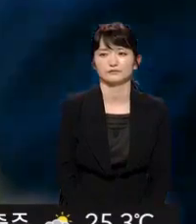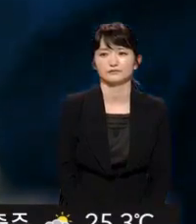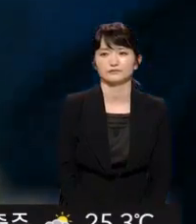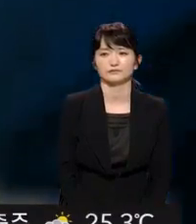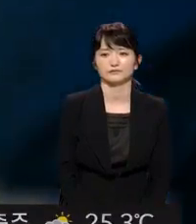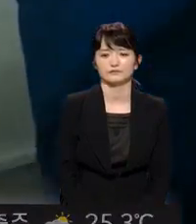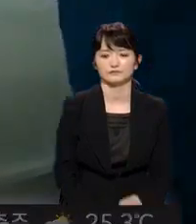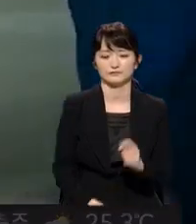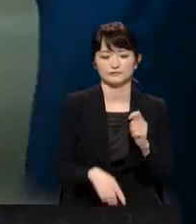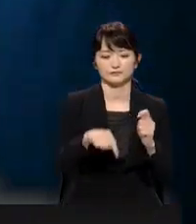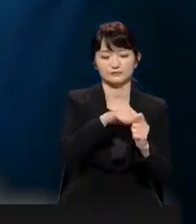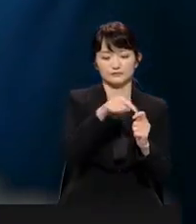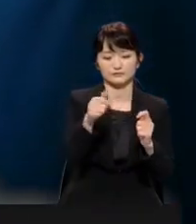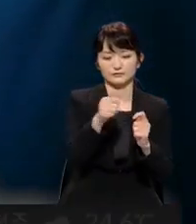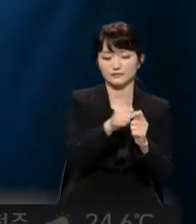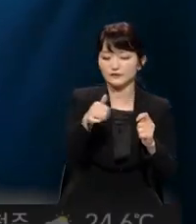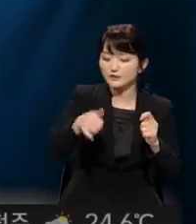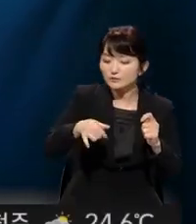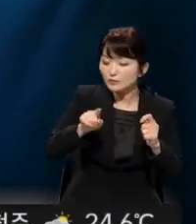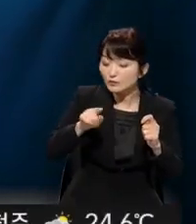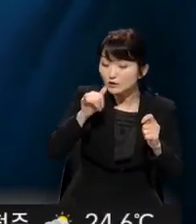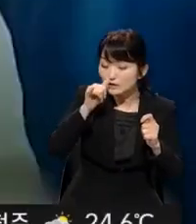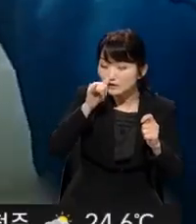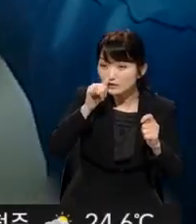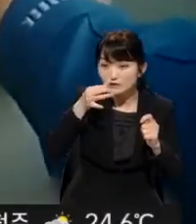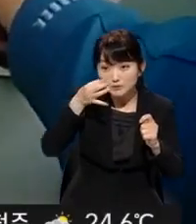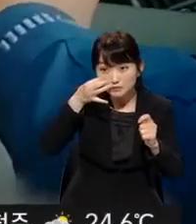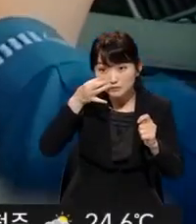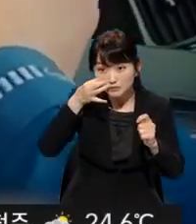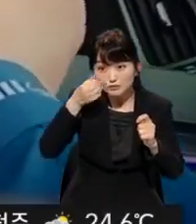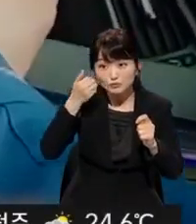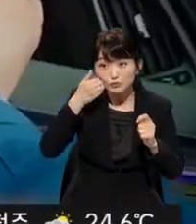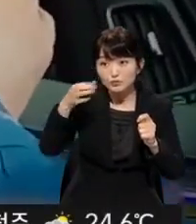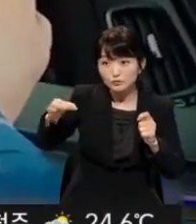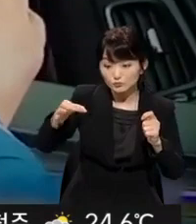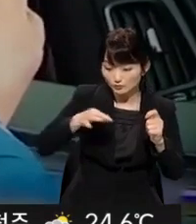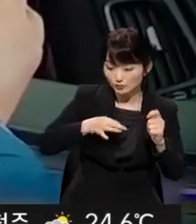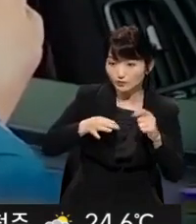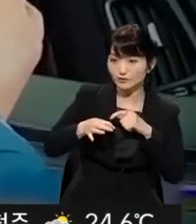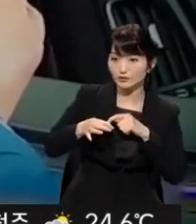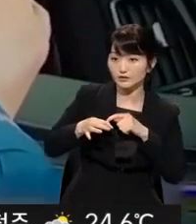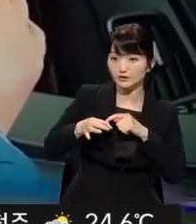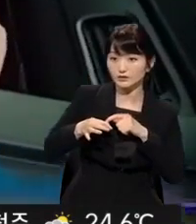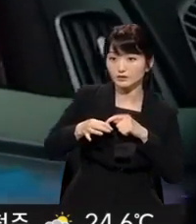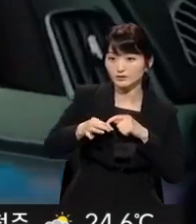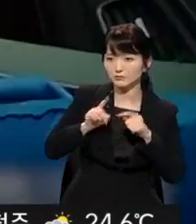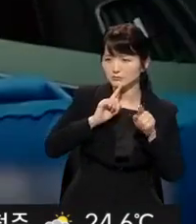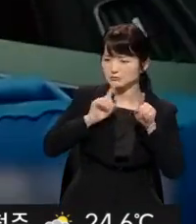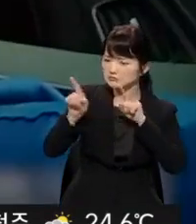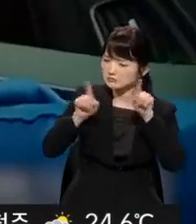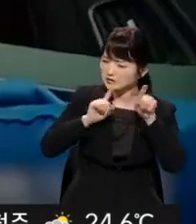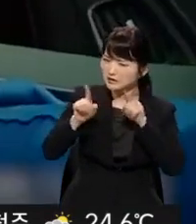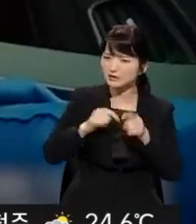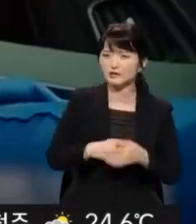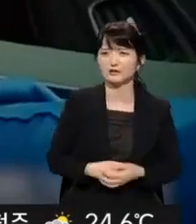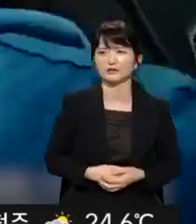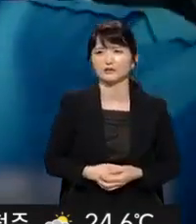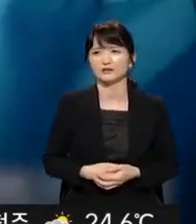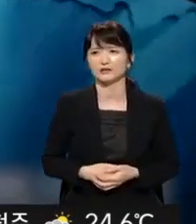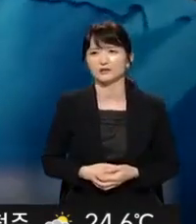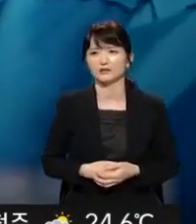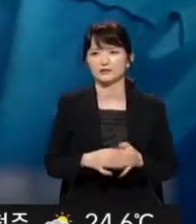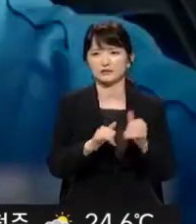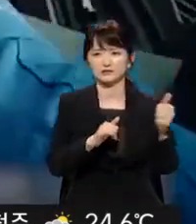가방 안에 뭐 있는지 한번 좀 보자고요. 돈 받았습니다. 누구한테서 받은 돈인데요? 손님한테서 받았습니다.